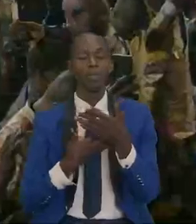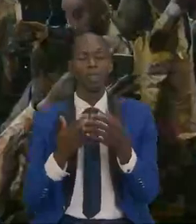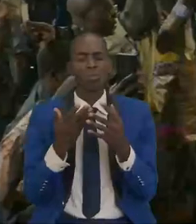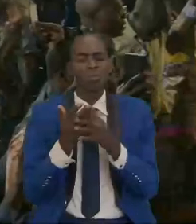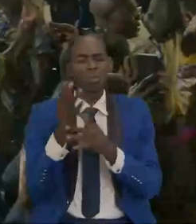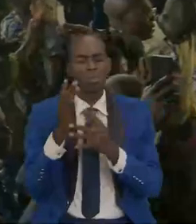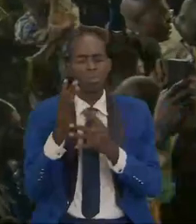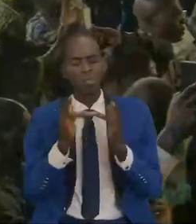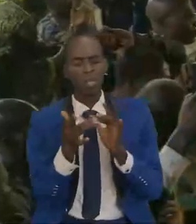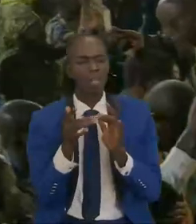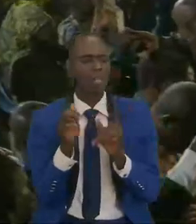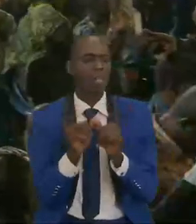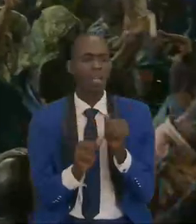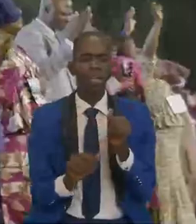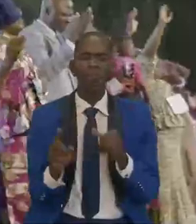derrière et au devant,